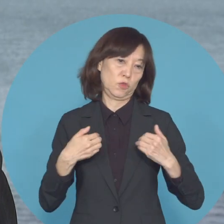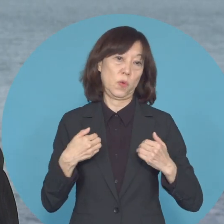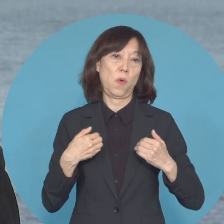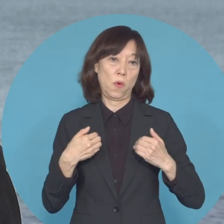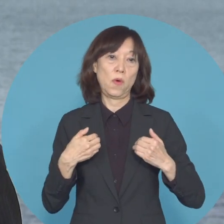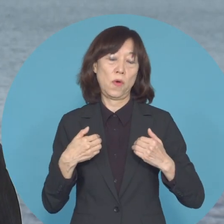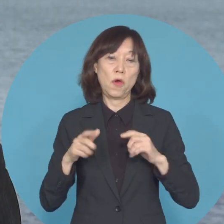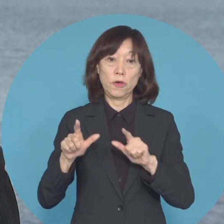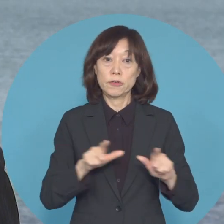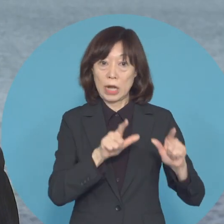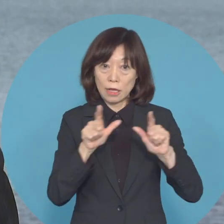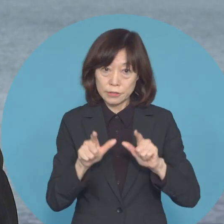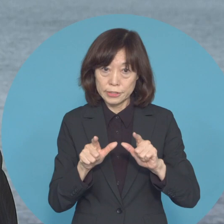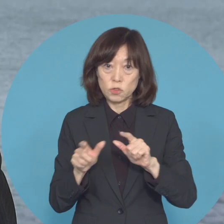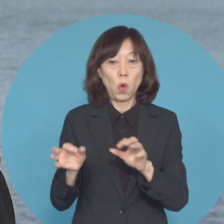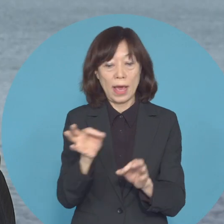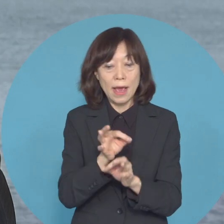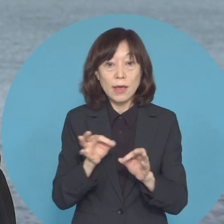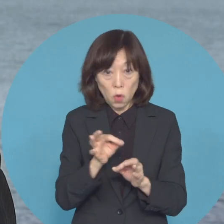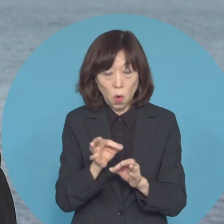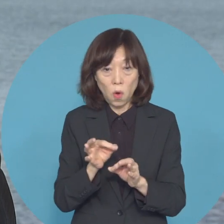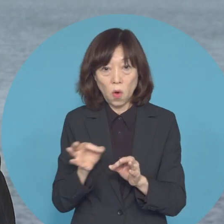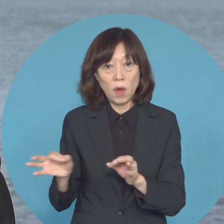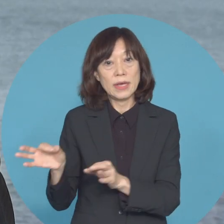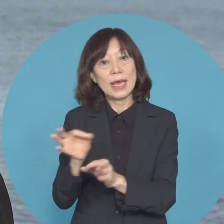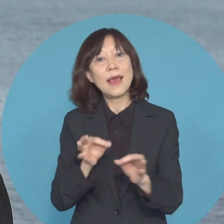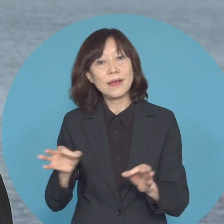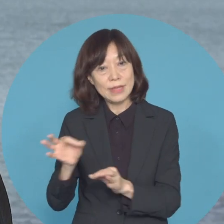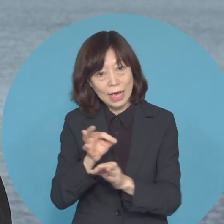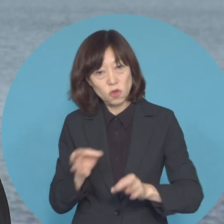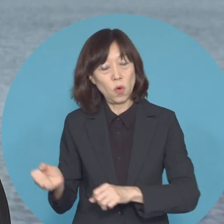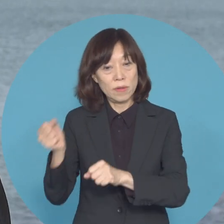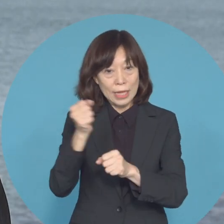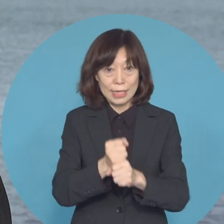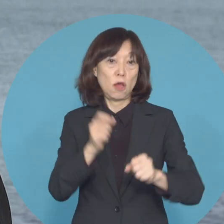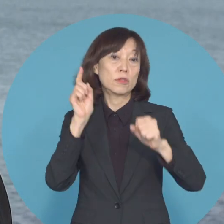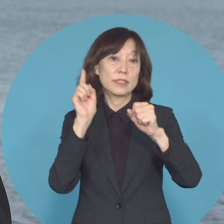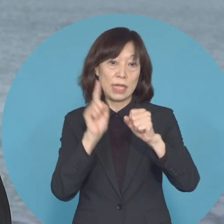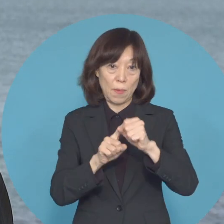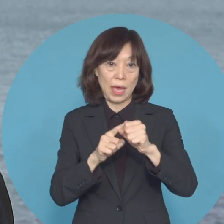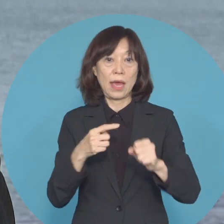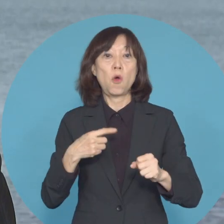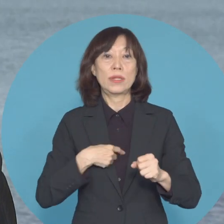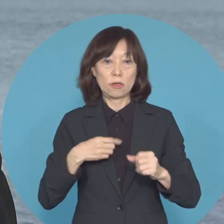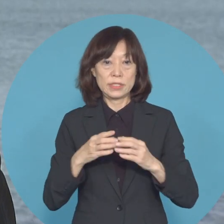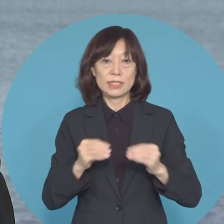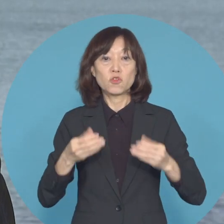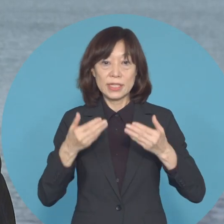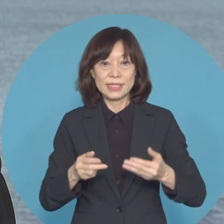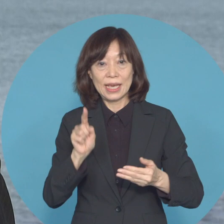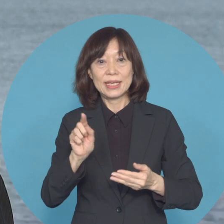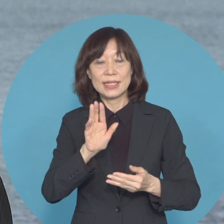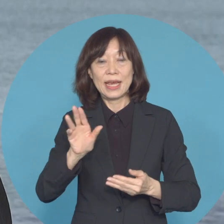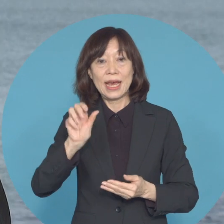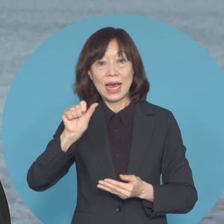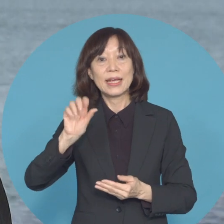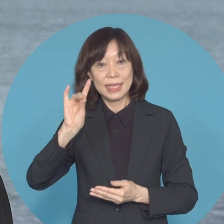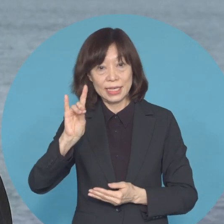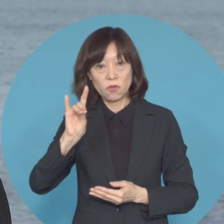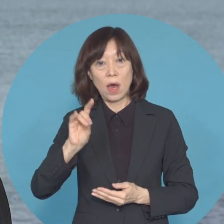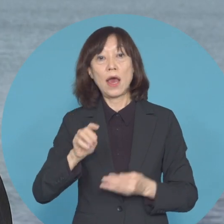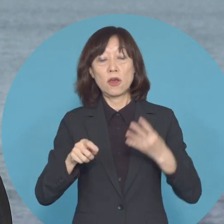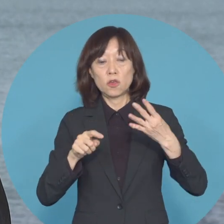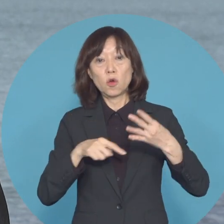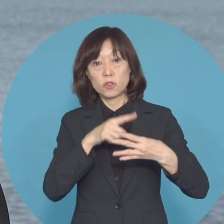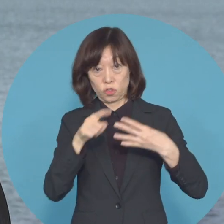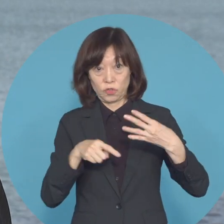です。暮らしと営業、経済を立て直すため、 私国重秀明は